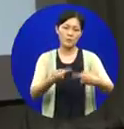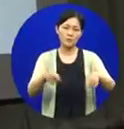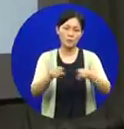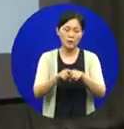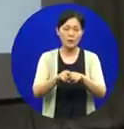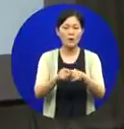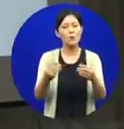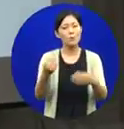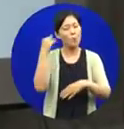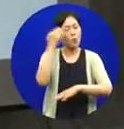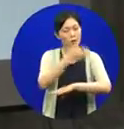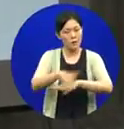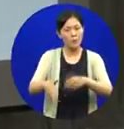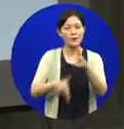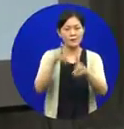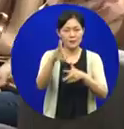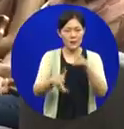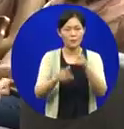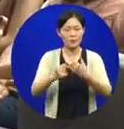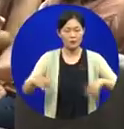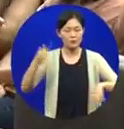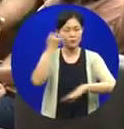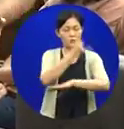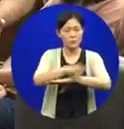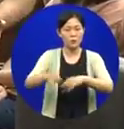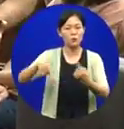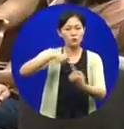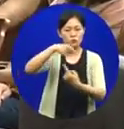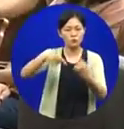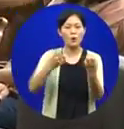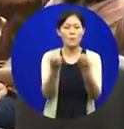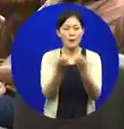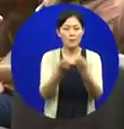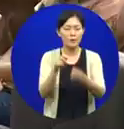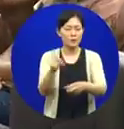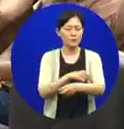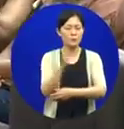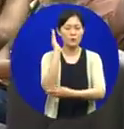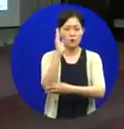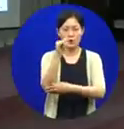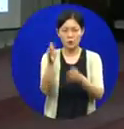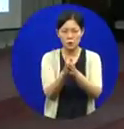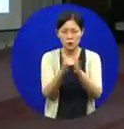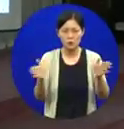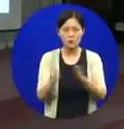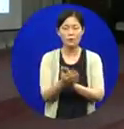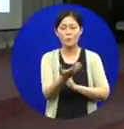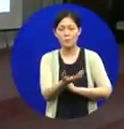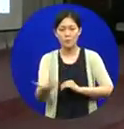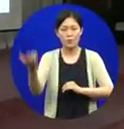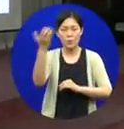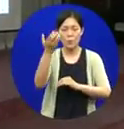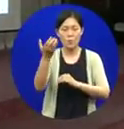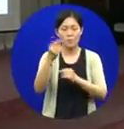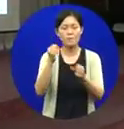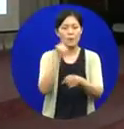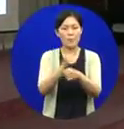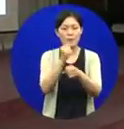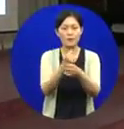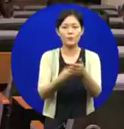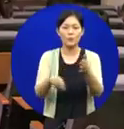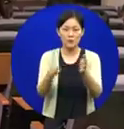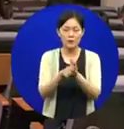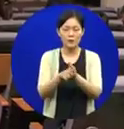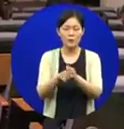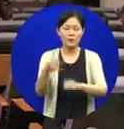디자인 계획에서 사업까지 지속적인 디자인 운영을 실시하는 방법에 대한 특강을 진행하며 품격 있는 도시 환경